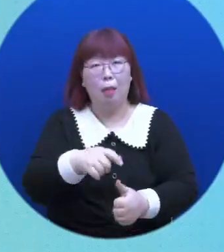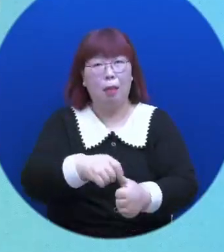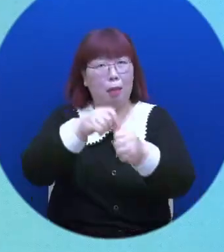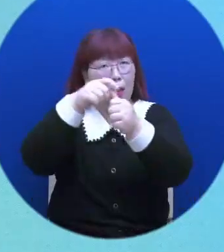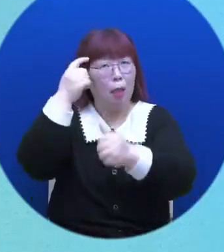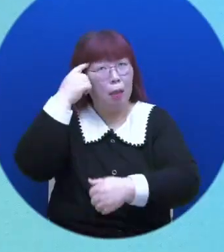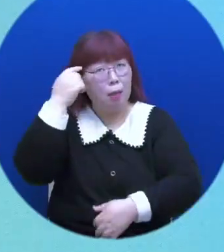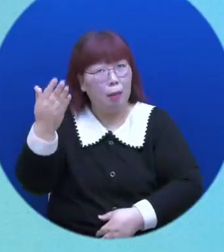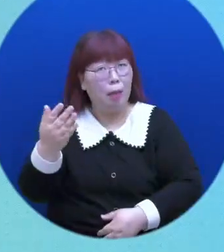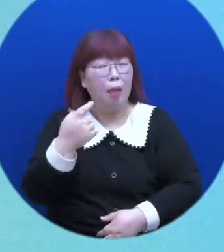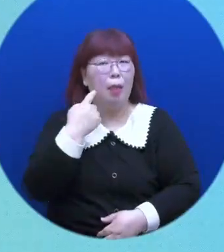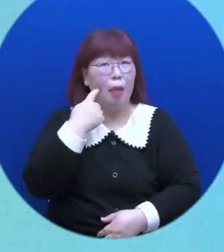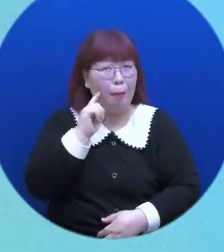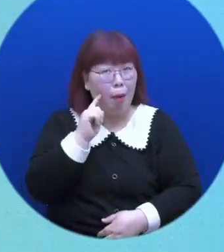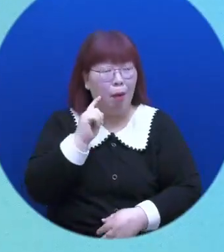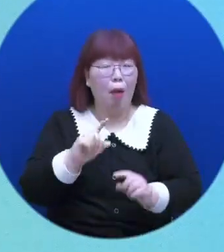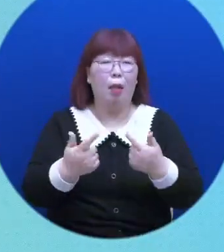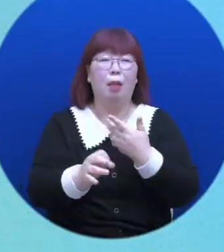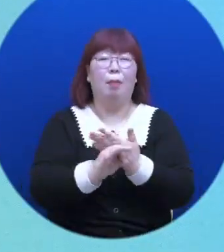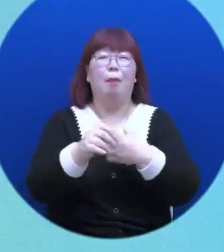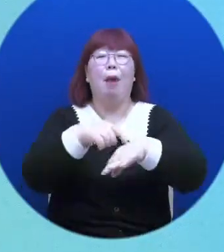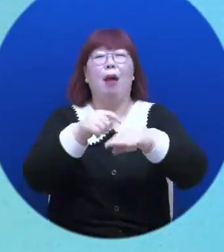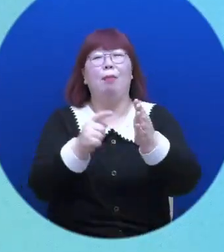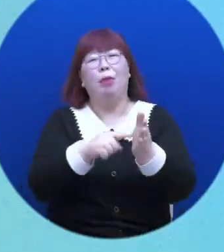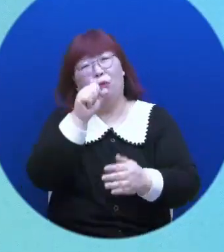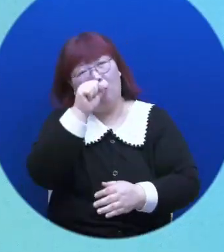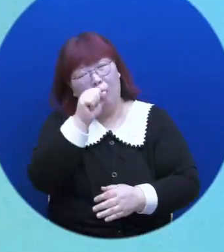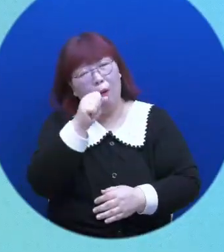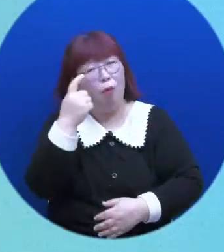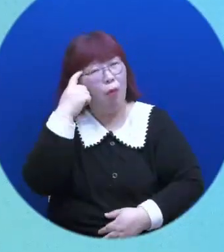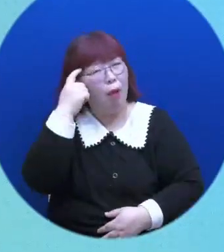예뻐서? 마음이 고와서? 왜 그를